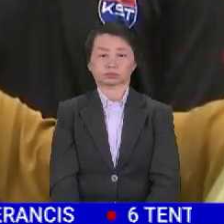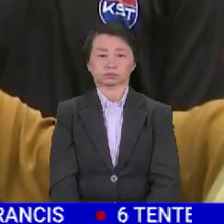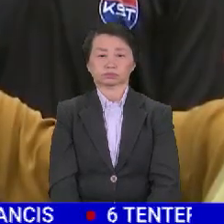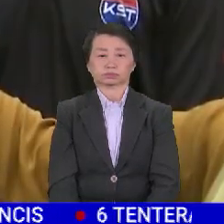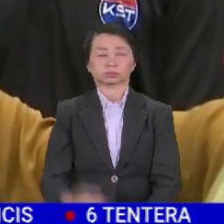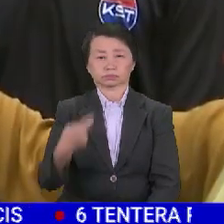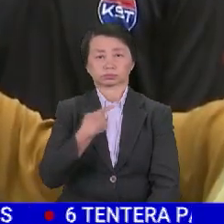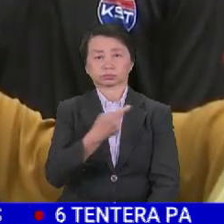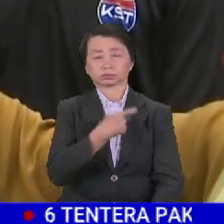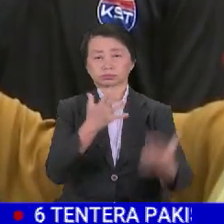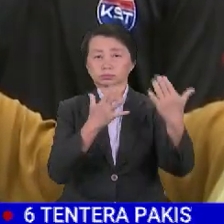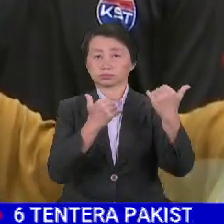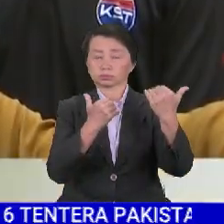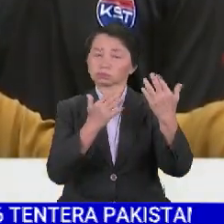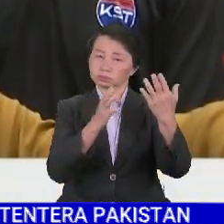Kita harapkan